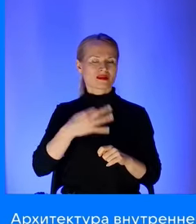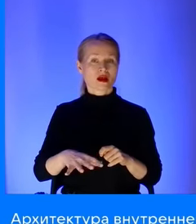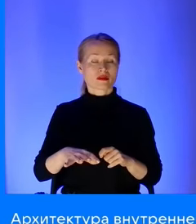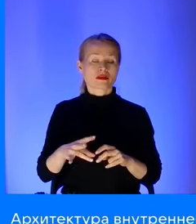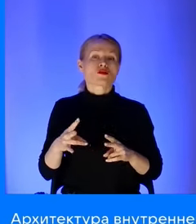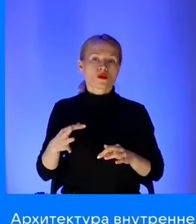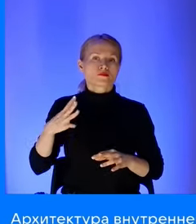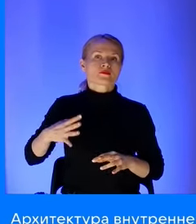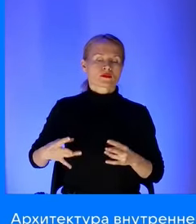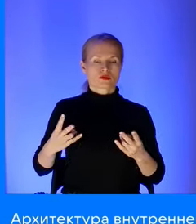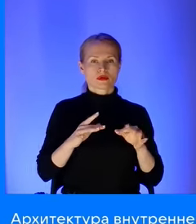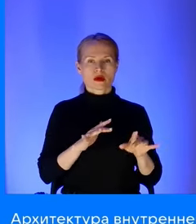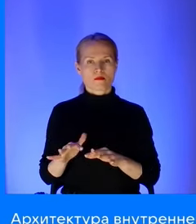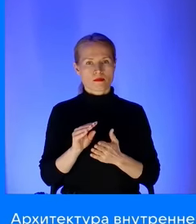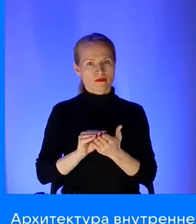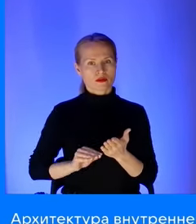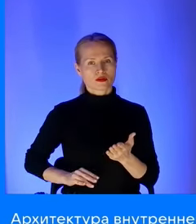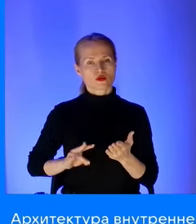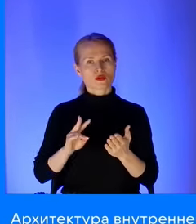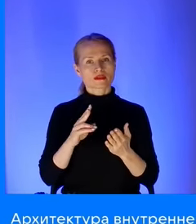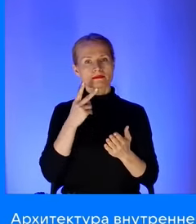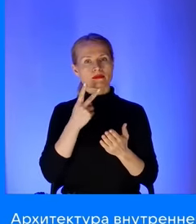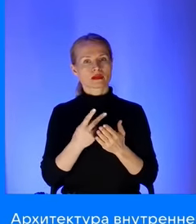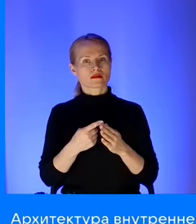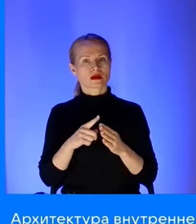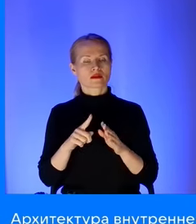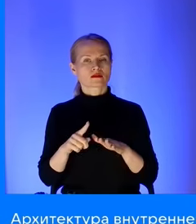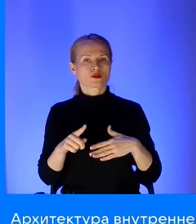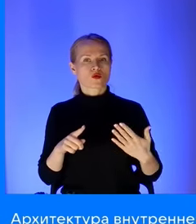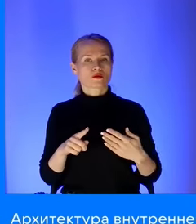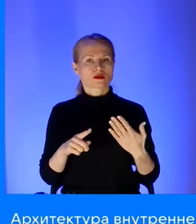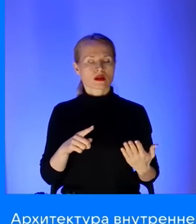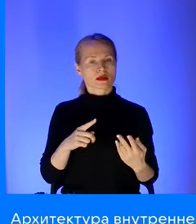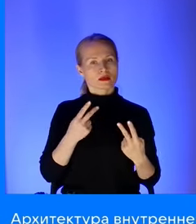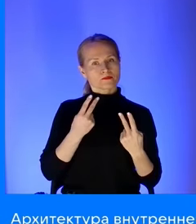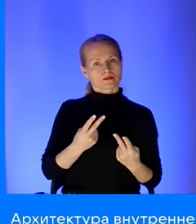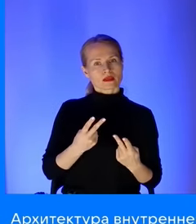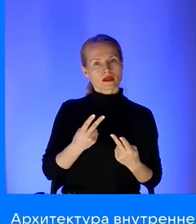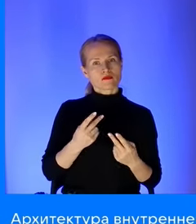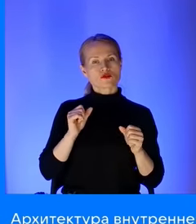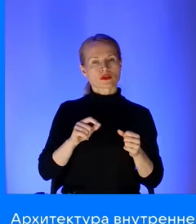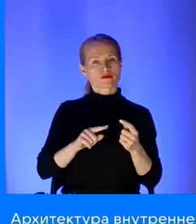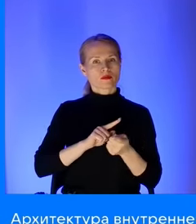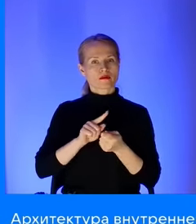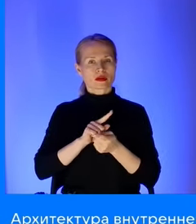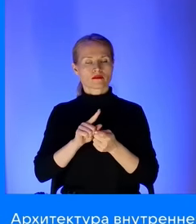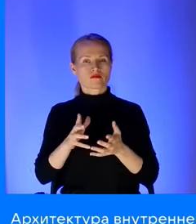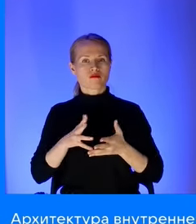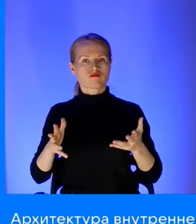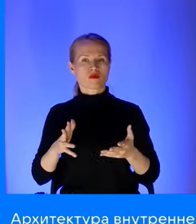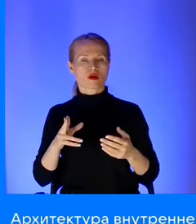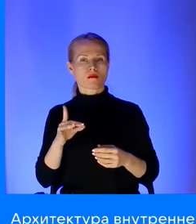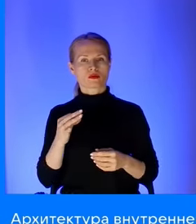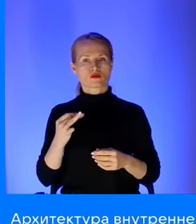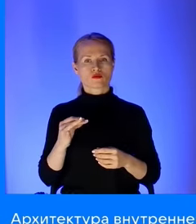проведено но если на это посмотреть с другой стороны это всё Можно перефразировать и превратить в такой более продуктовый